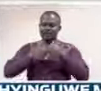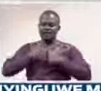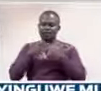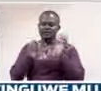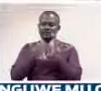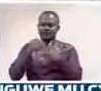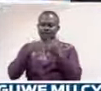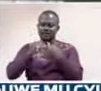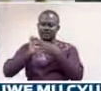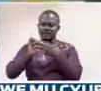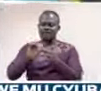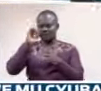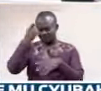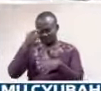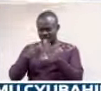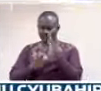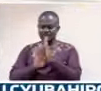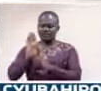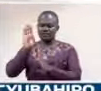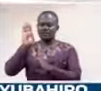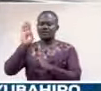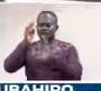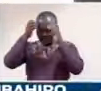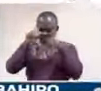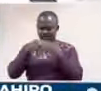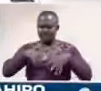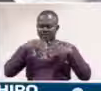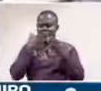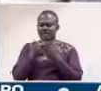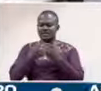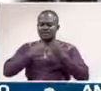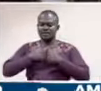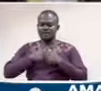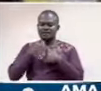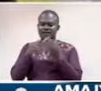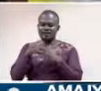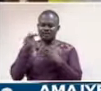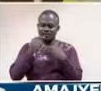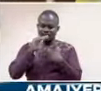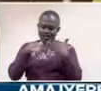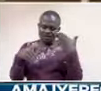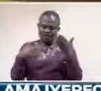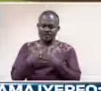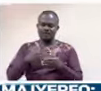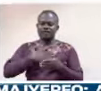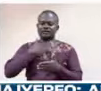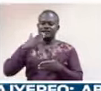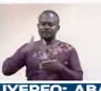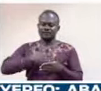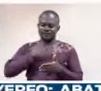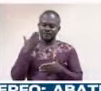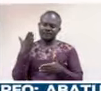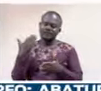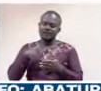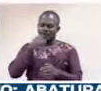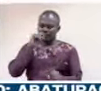kugira ubufatanye na Leta mu guteza imbere uburezi, ubuzima n'imibereho myiza y'Abanyarwanda. Ibi byose ni ibyo kwishimira.